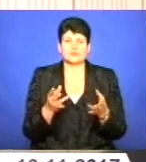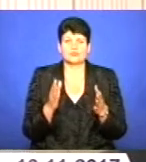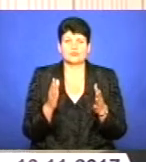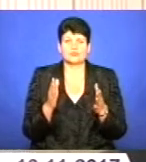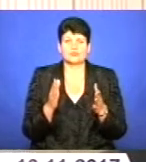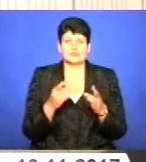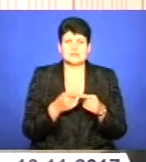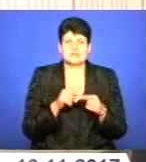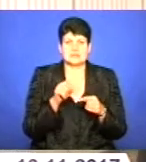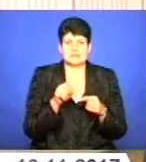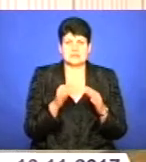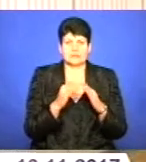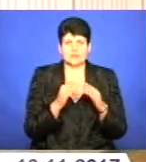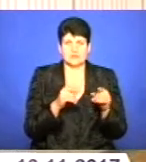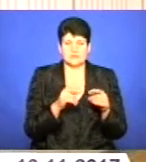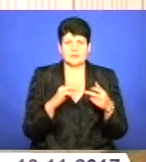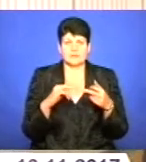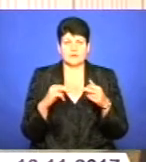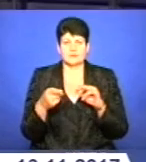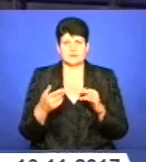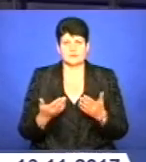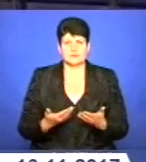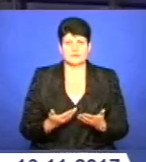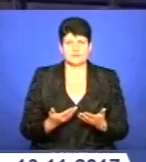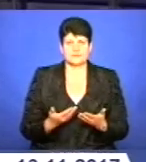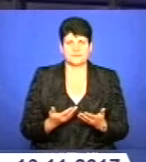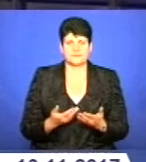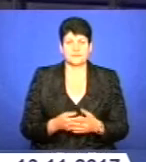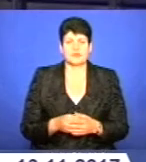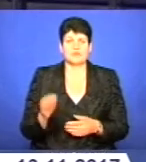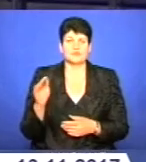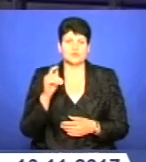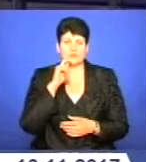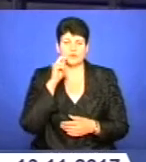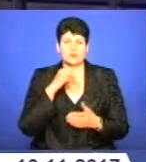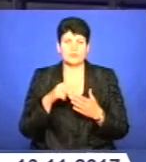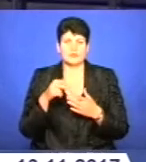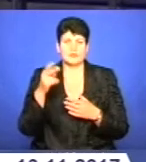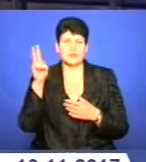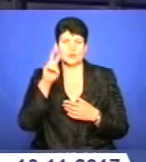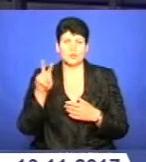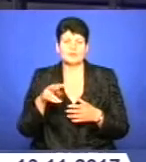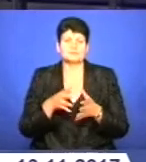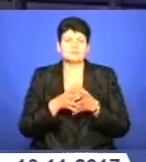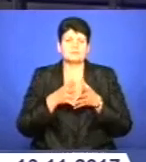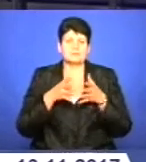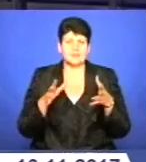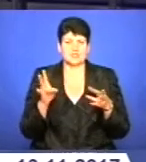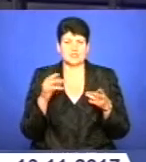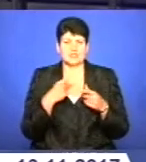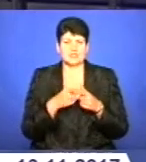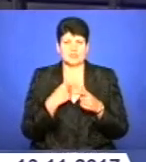цією будівлею перетворювати на життя. У жовтні українці купили валюти більше, ніж продали, майже на